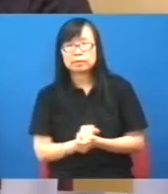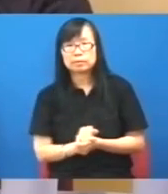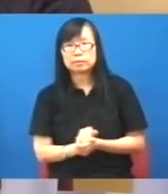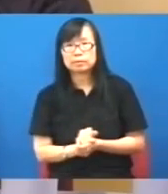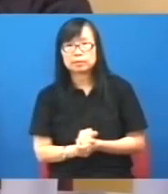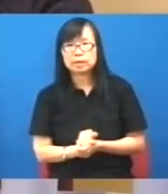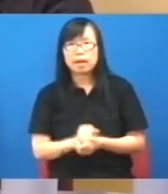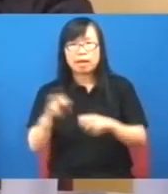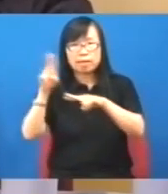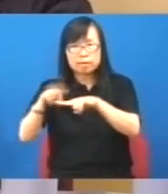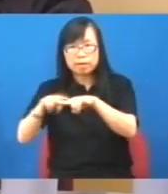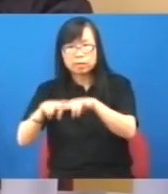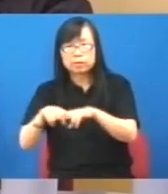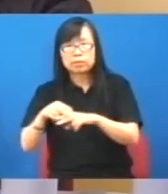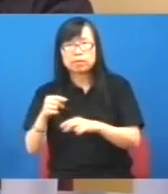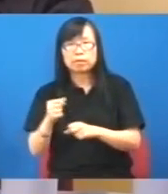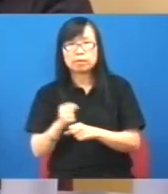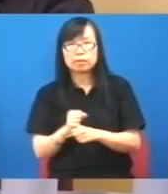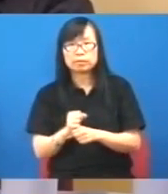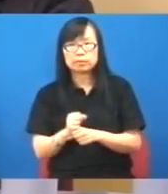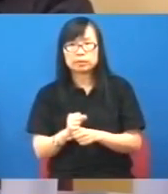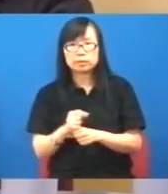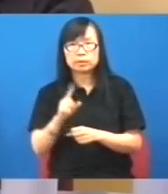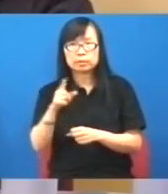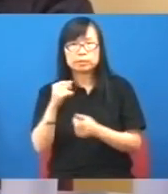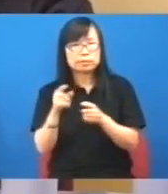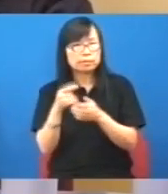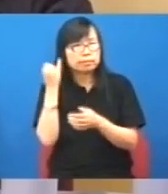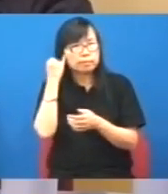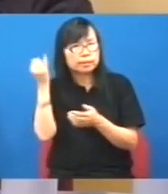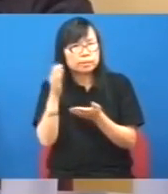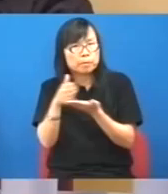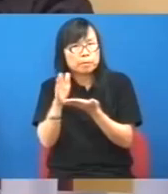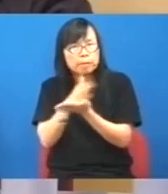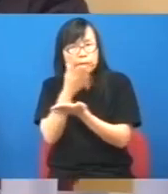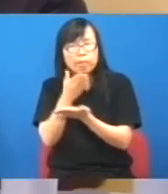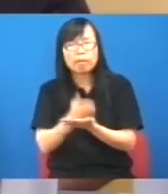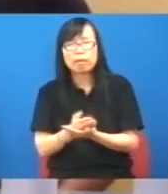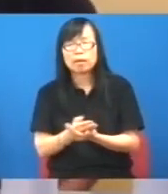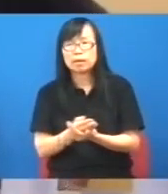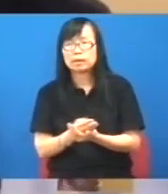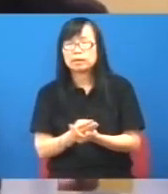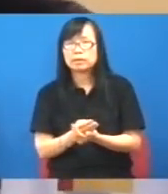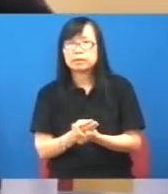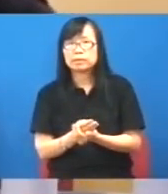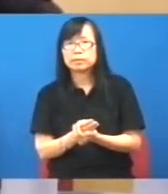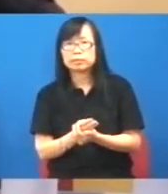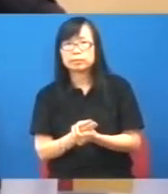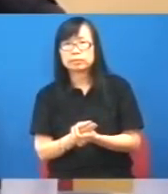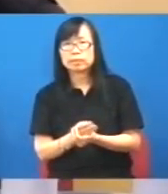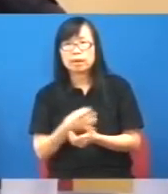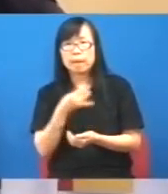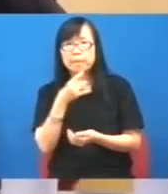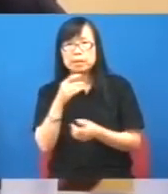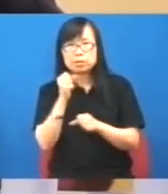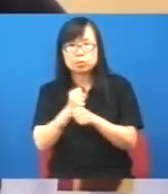即係大陸嘅嘢，所以出錯，到底係唔識得咩咧？到底 頭眼 應該係未做終